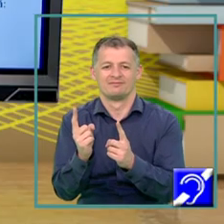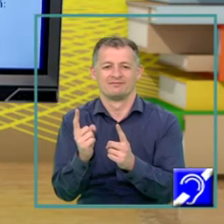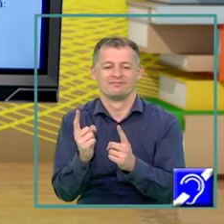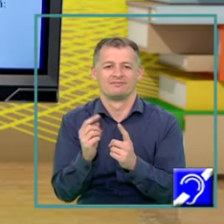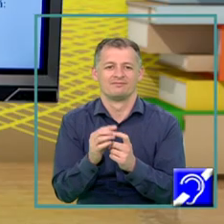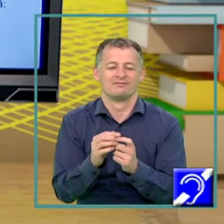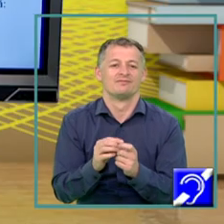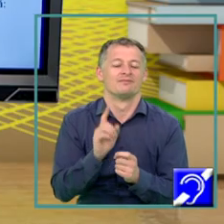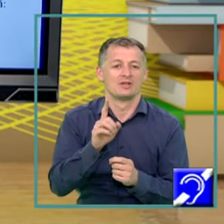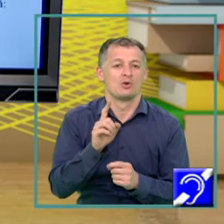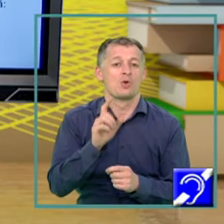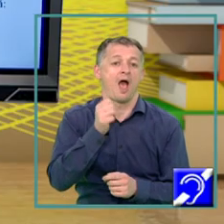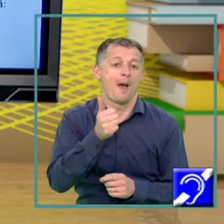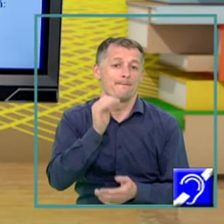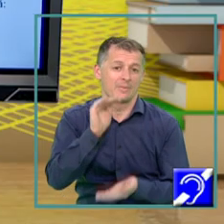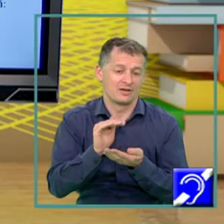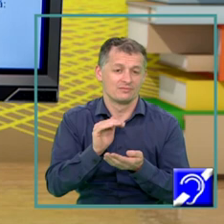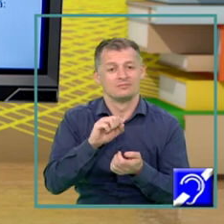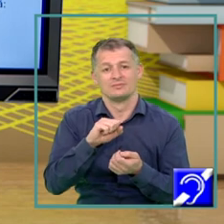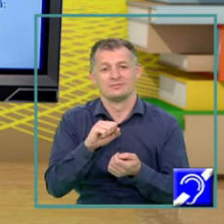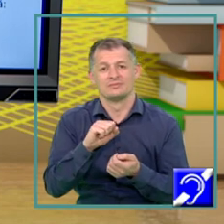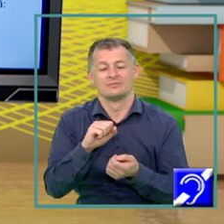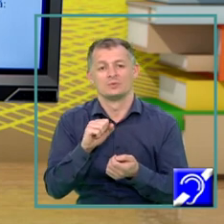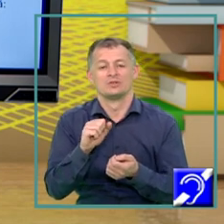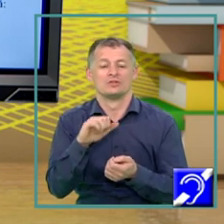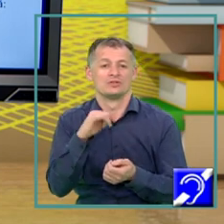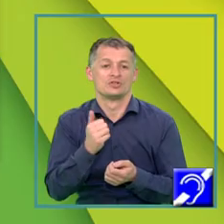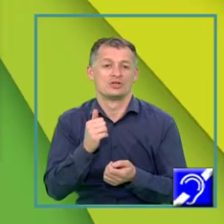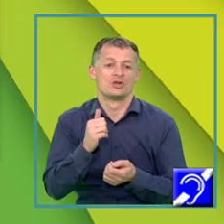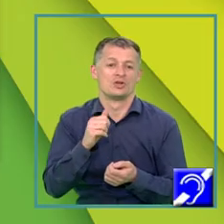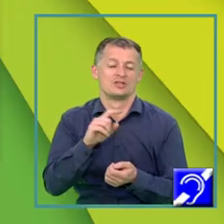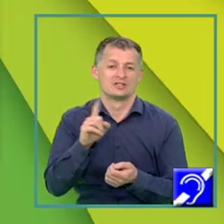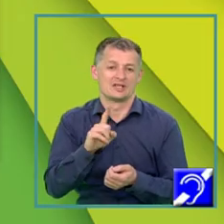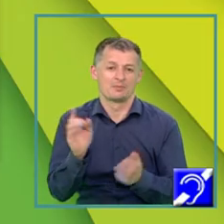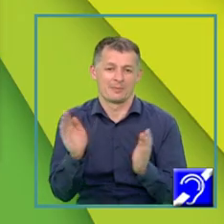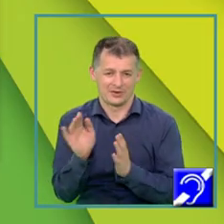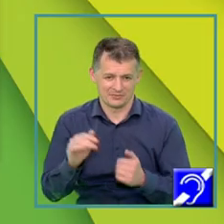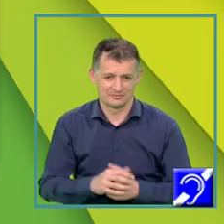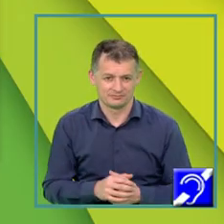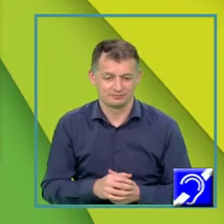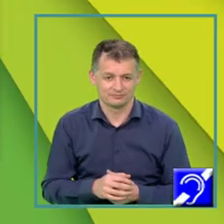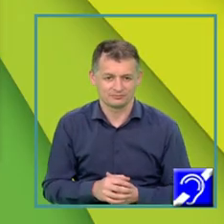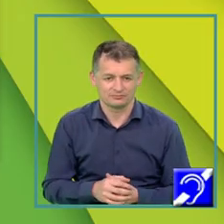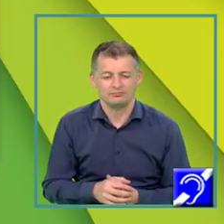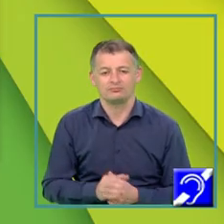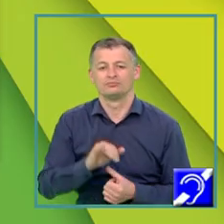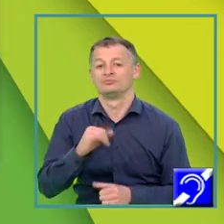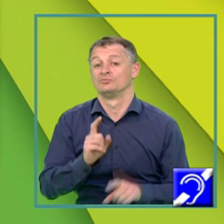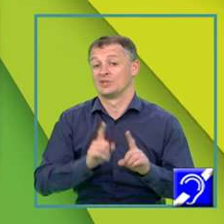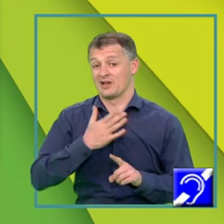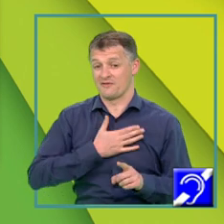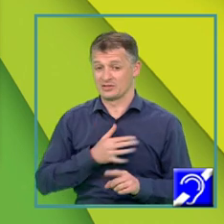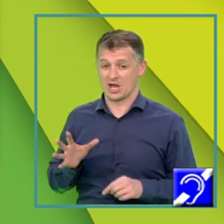corespunzătoare lui a mic și valoarea corespunzătoare literei zilnic de asemenea dacă vrem să